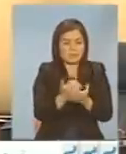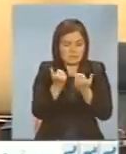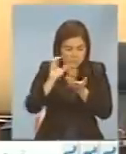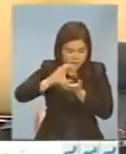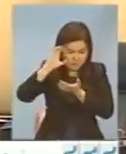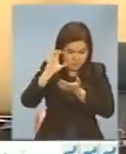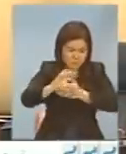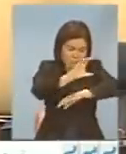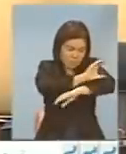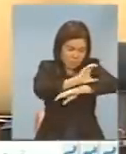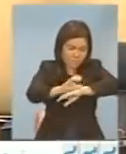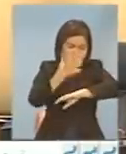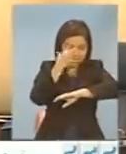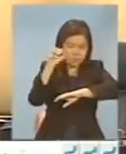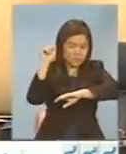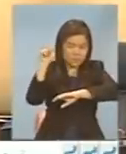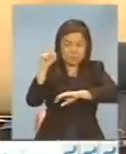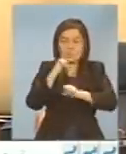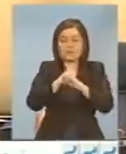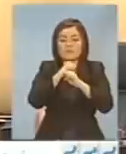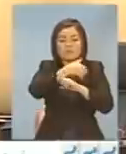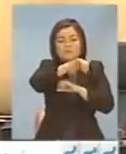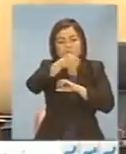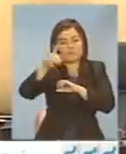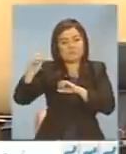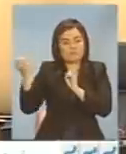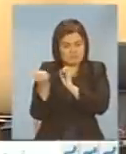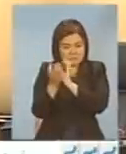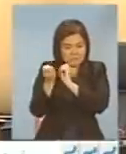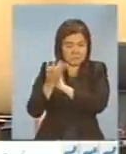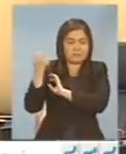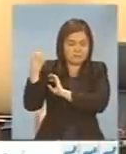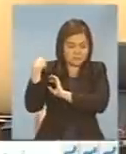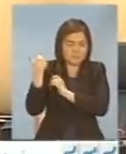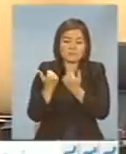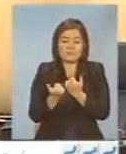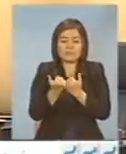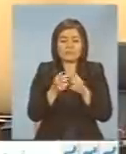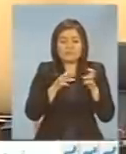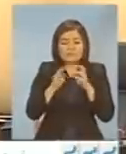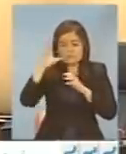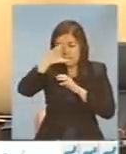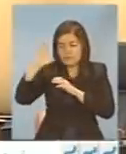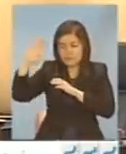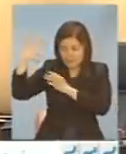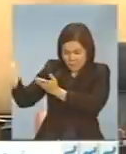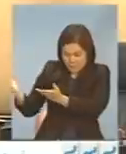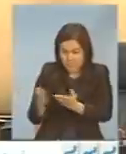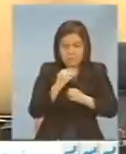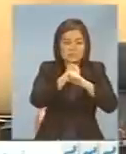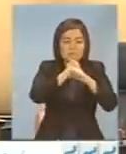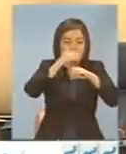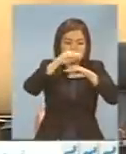เร็วสูงเนี่ยมันจะมีความไม่แน่นอนสูงในระยะต้นเพราะการที่เราจะหาเอกชนมาร่วมลงทุนเลยจากโครง